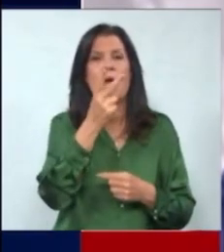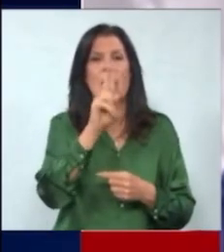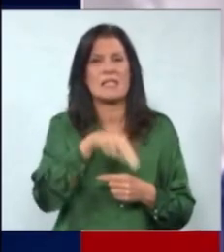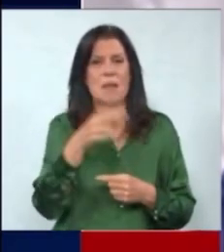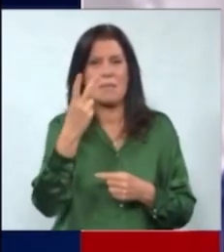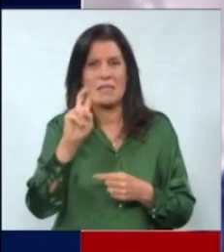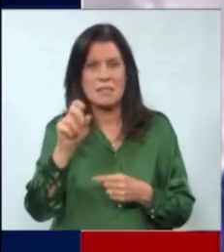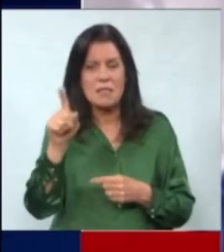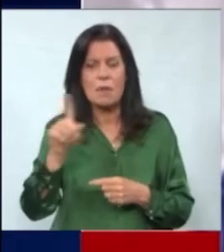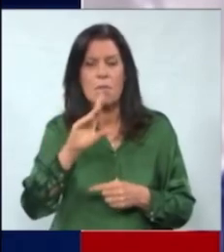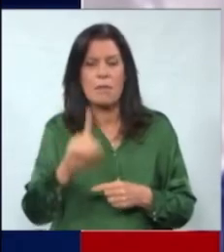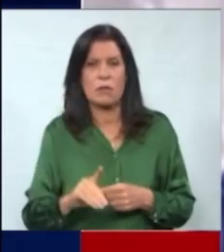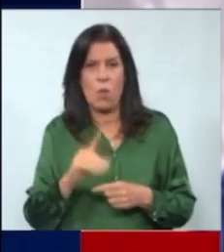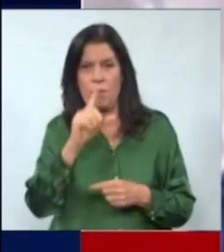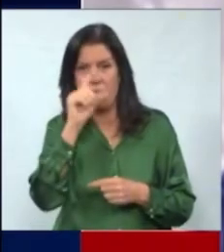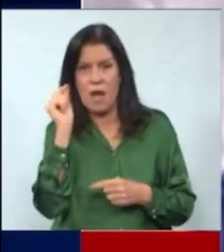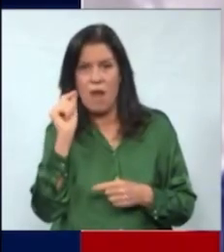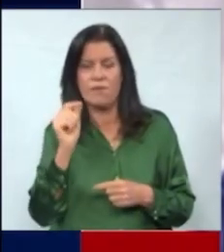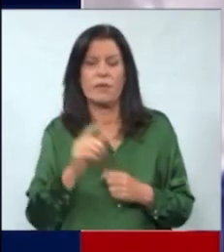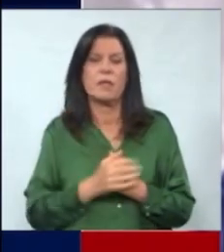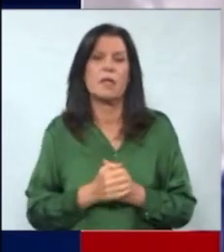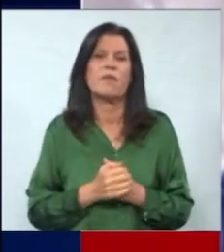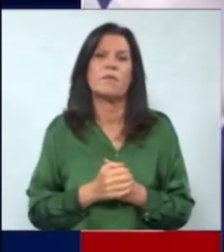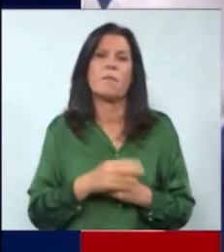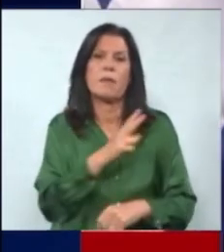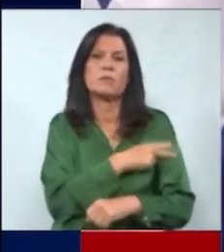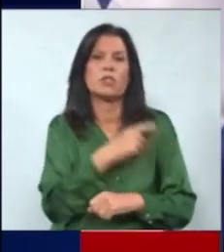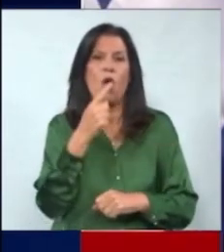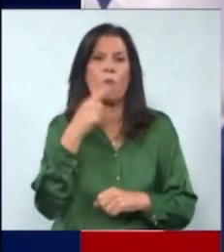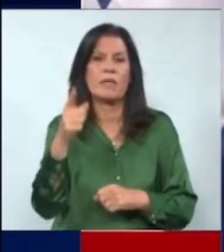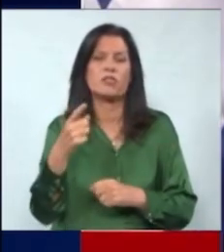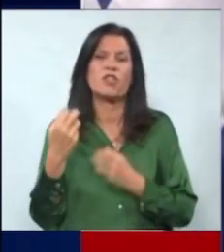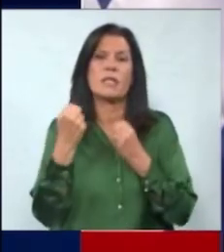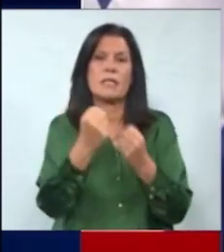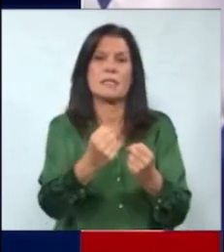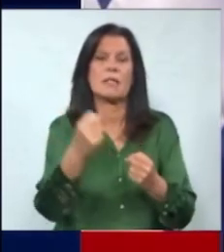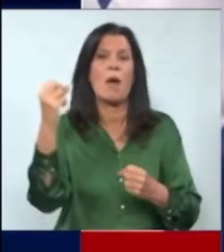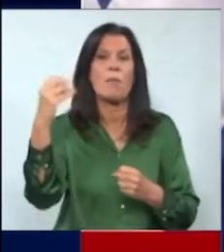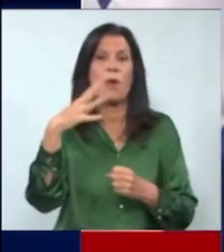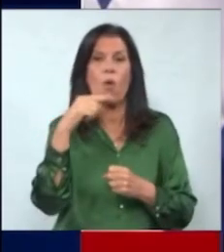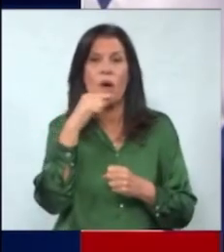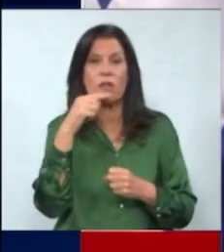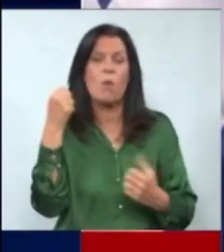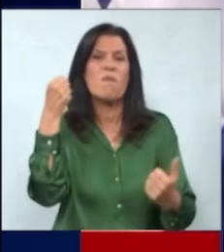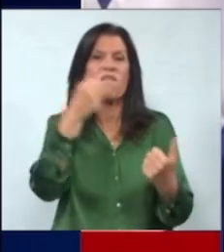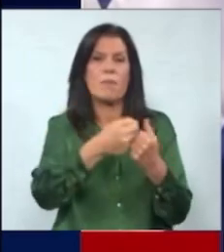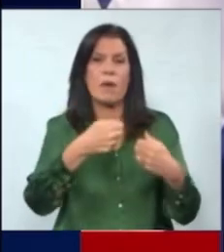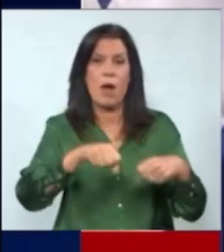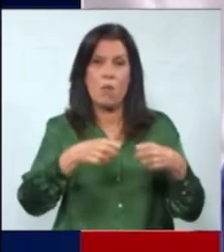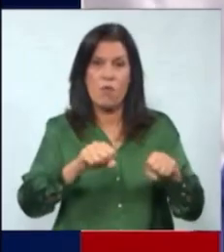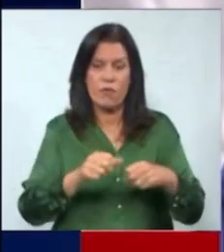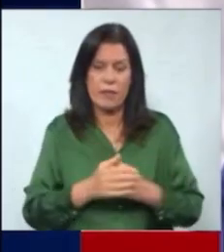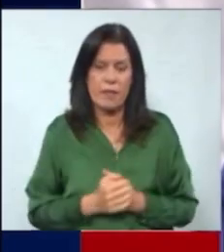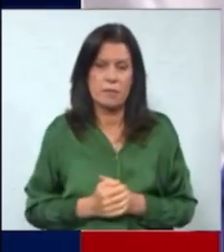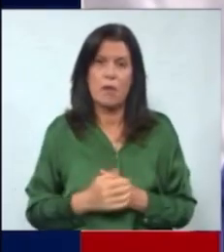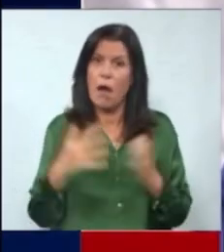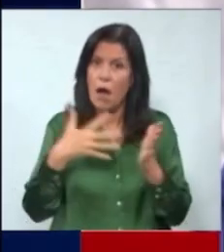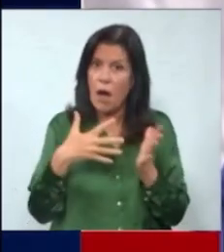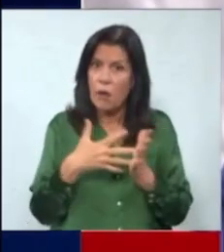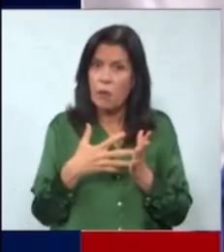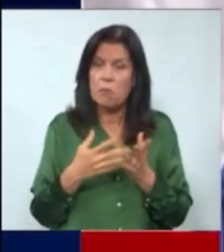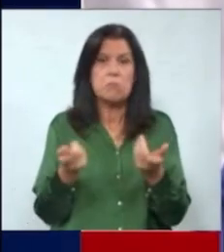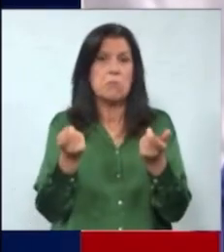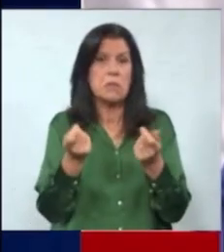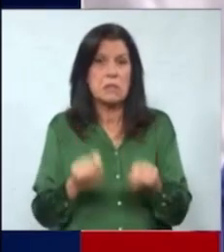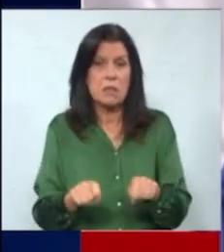המשטרה נסעה באור אדום, כך לתבנת המשטרה, ופגעה באופנוע. אבל האירוע הזה נחקר, התיק נסגר. היום 4 שנים לאחר האירוע,